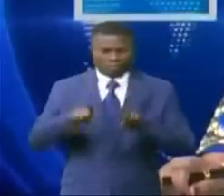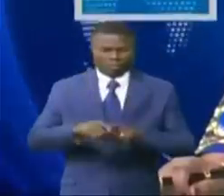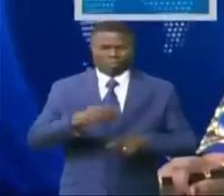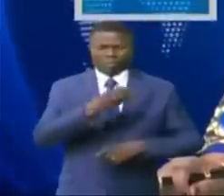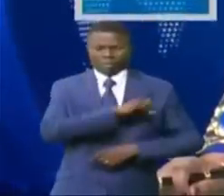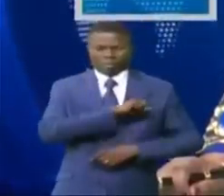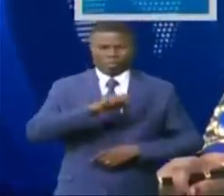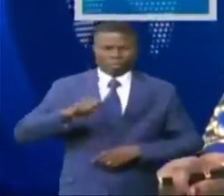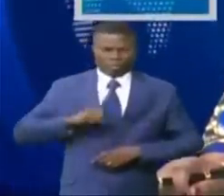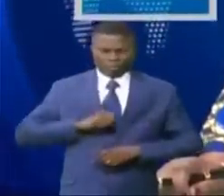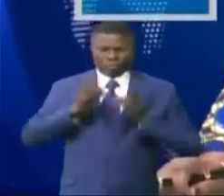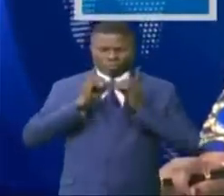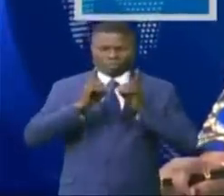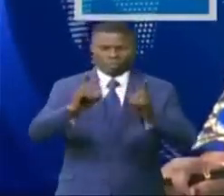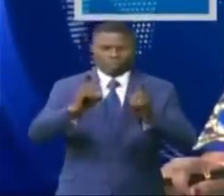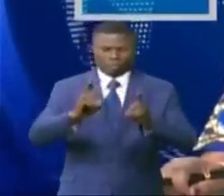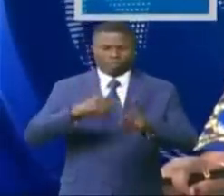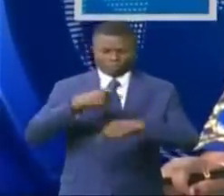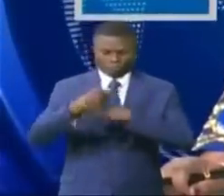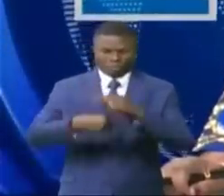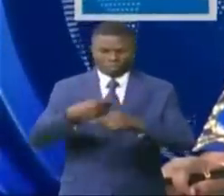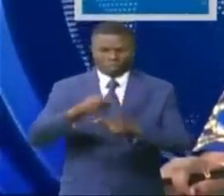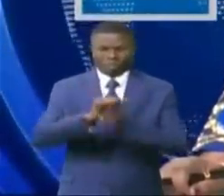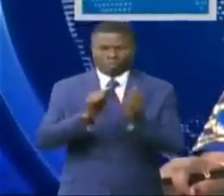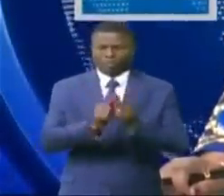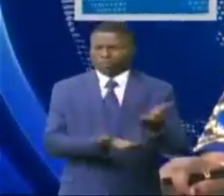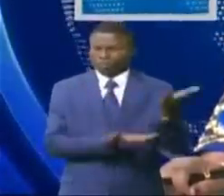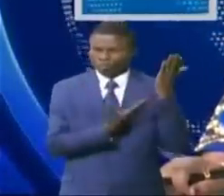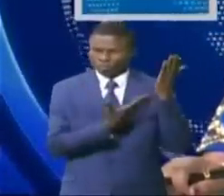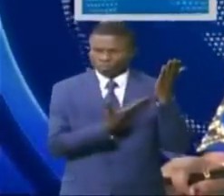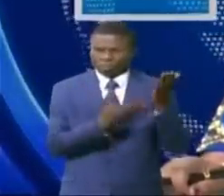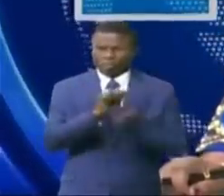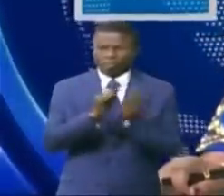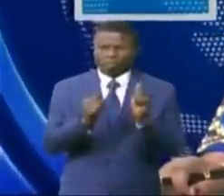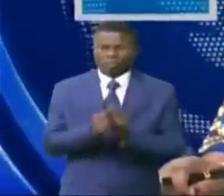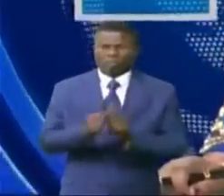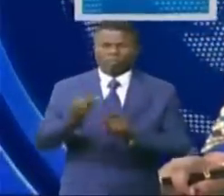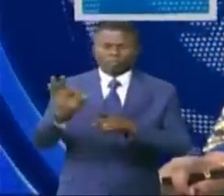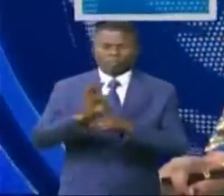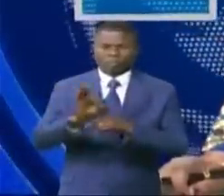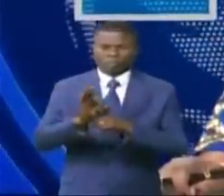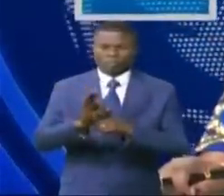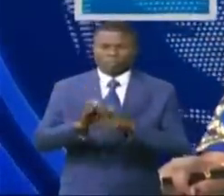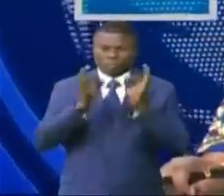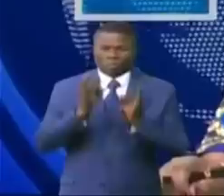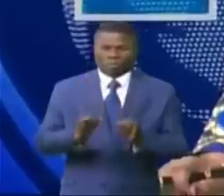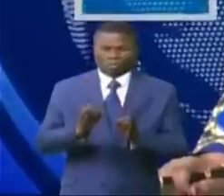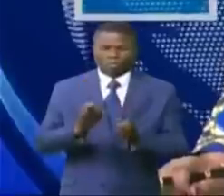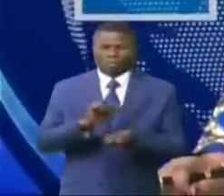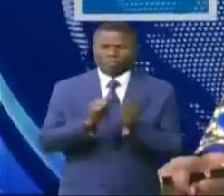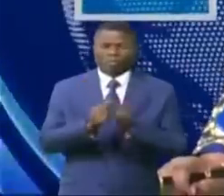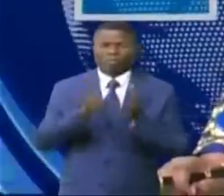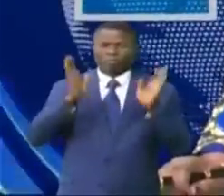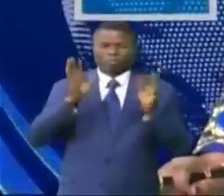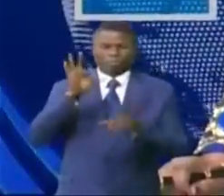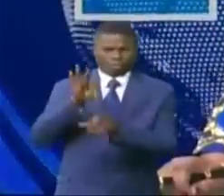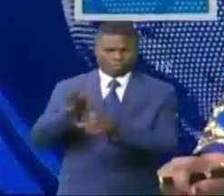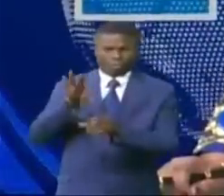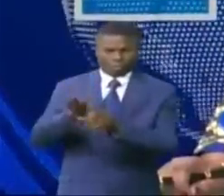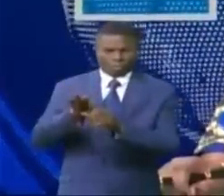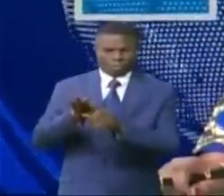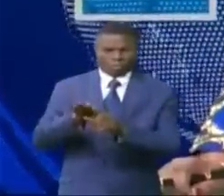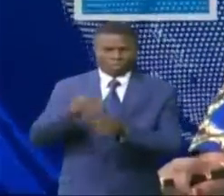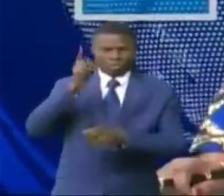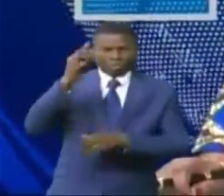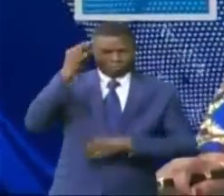les discours inauguraux ont abordé les grandes questions et défis de la session, alors que monte la fièvre électorale. Dans la foulée, le